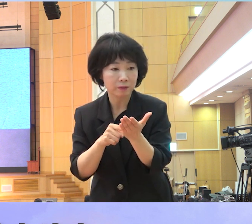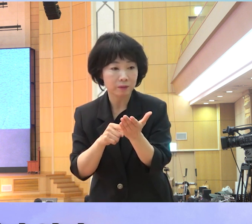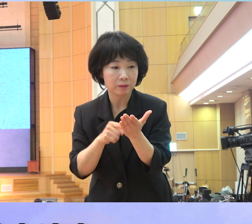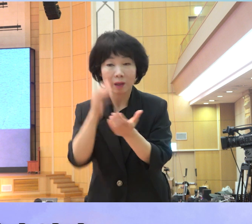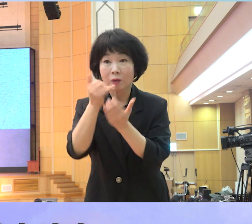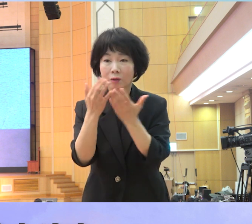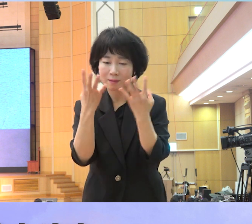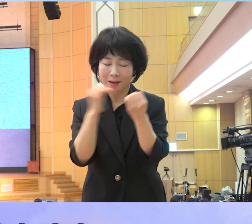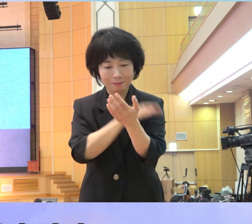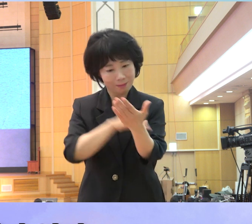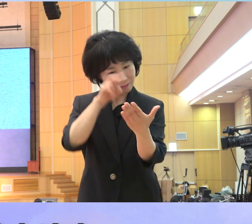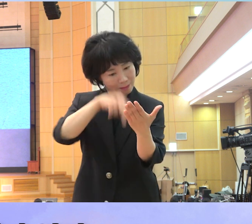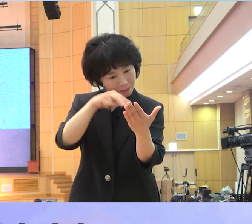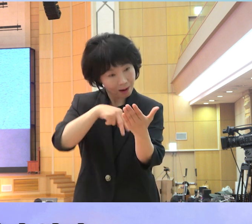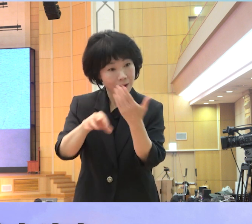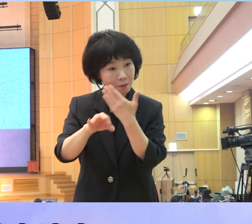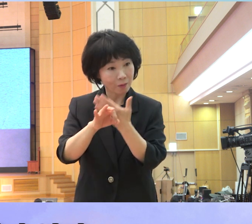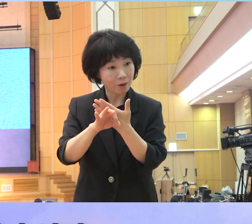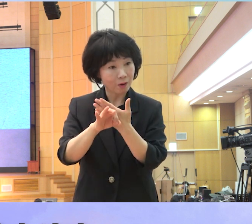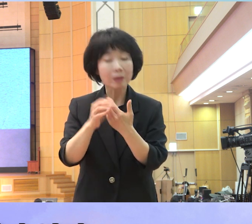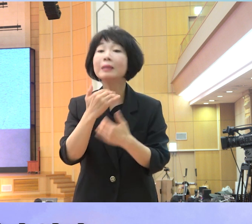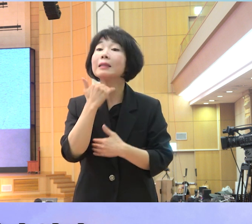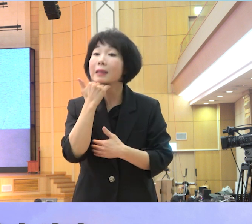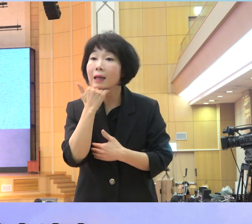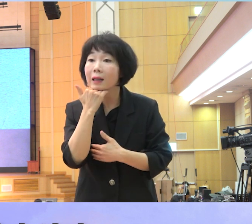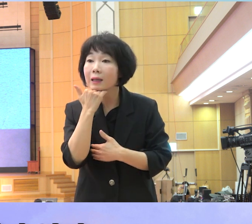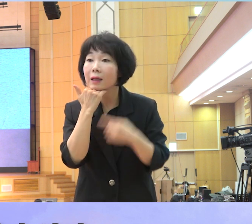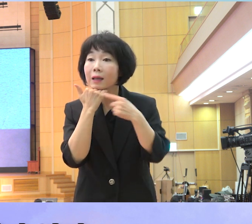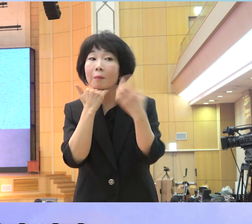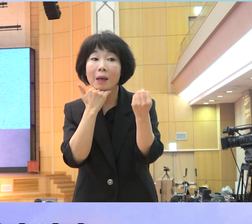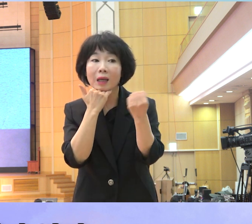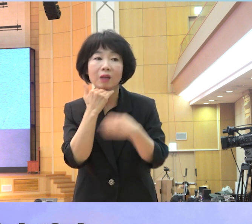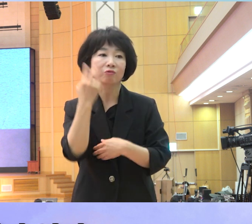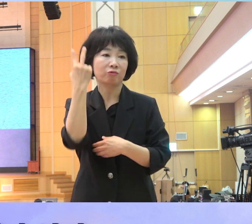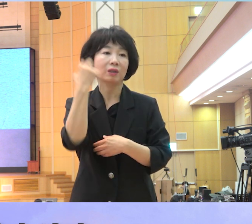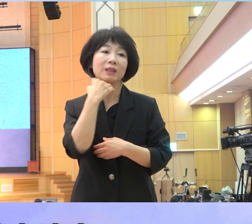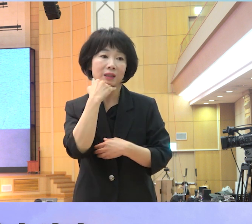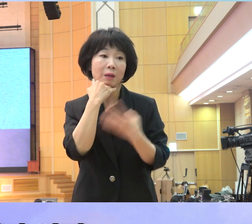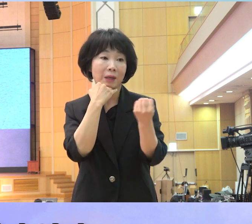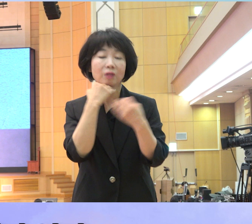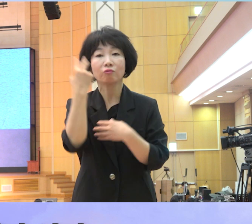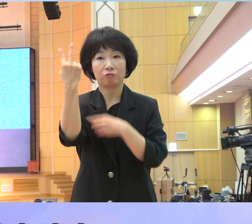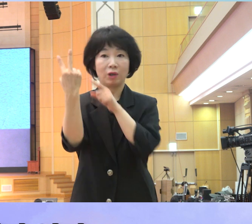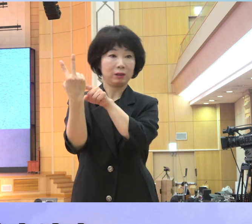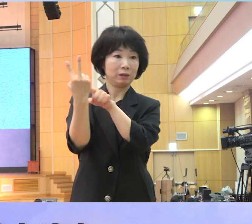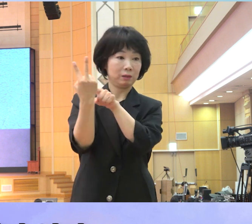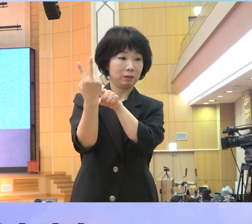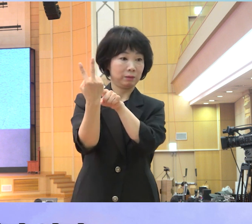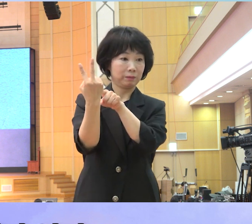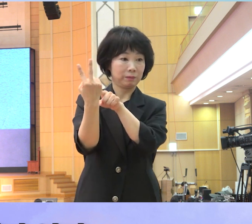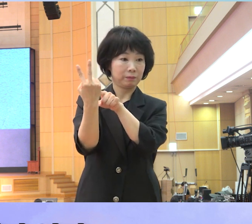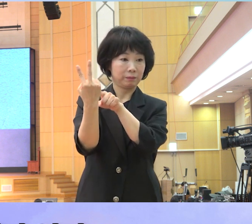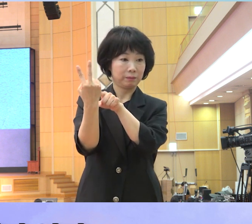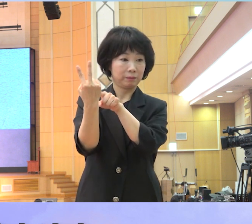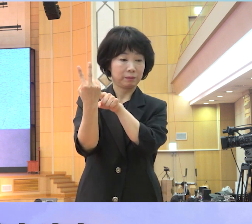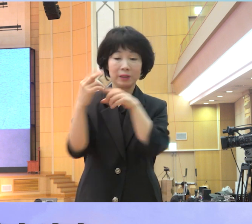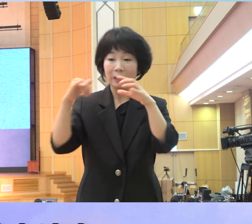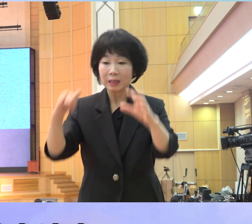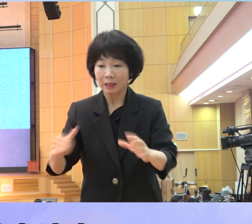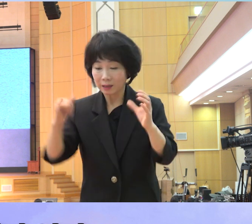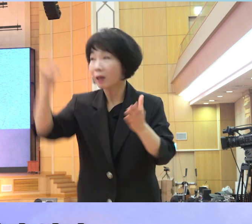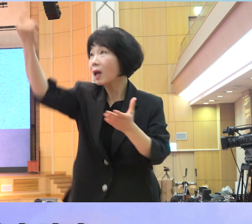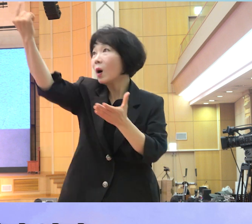잘 보면 두 가지 기다림이 중심이 되어 있습니다. 구약은요, 이 땅에 오실